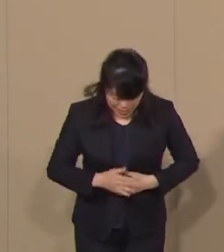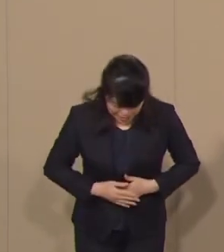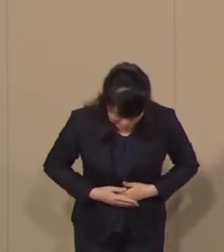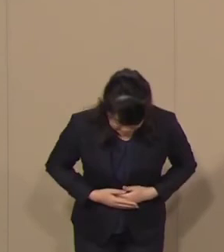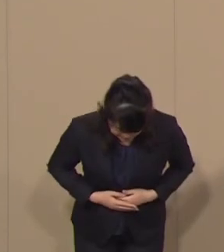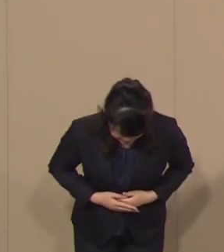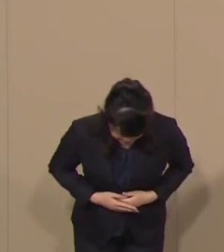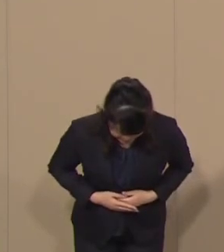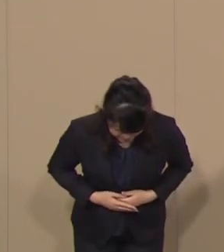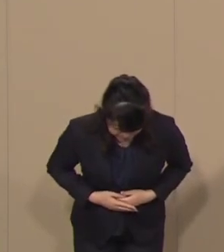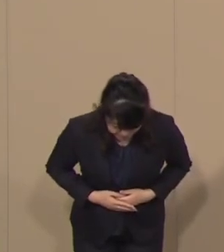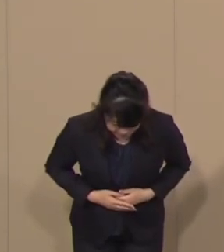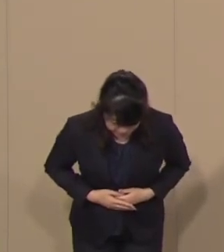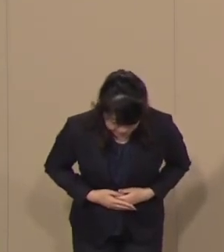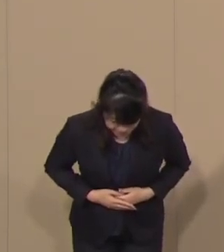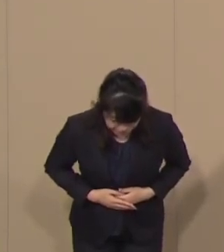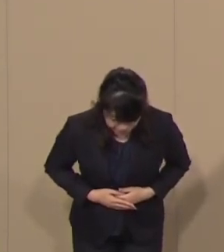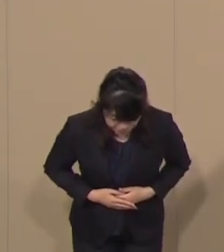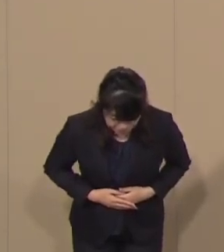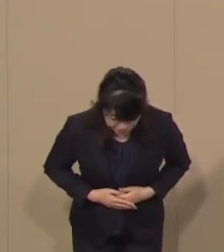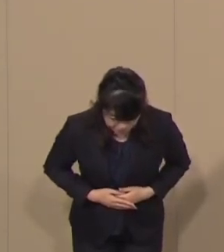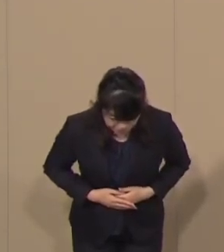願いしまします